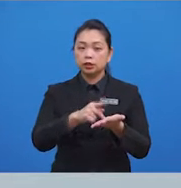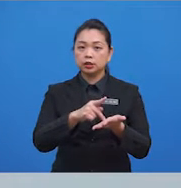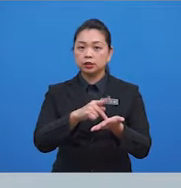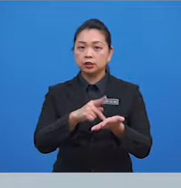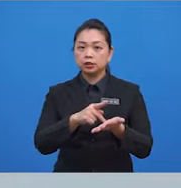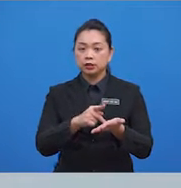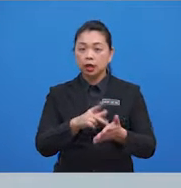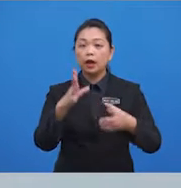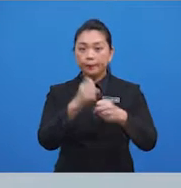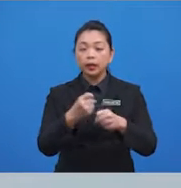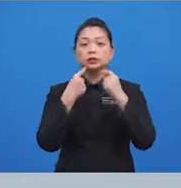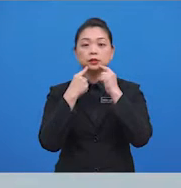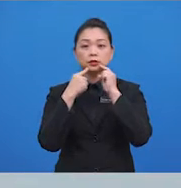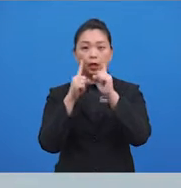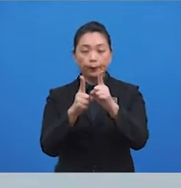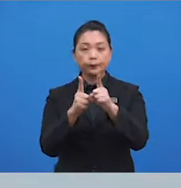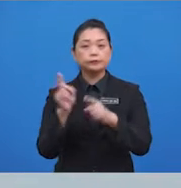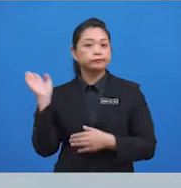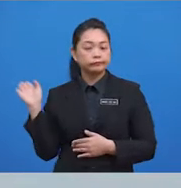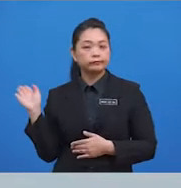836 cm persegi.